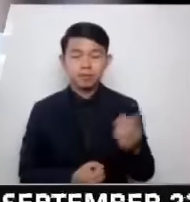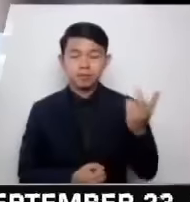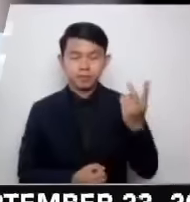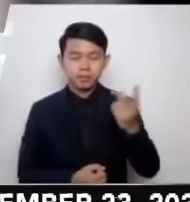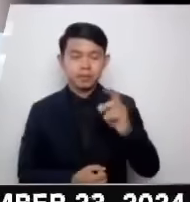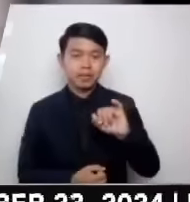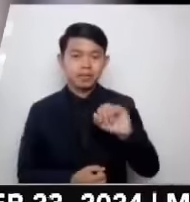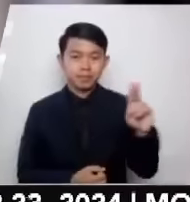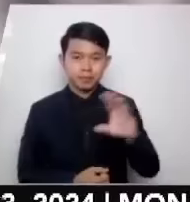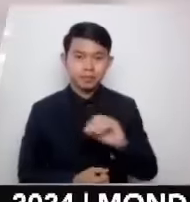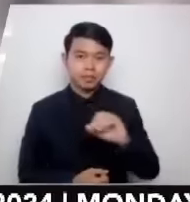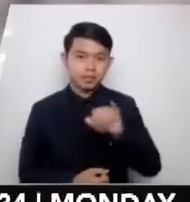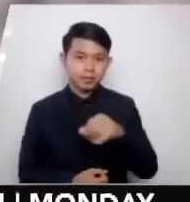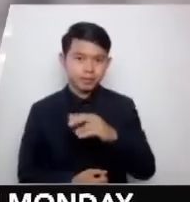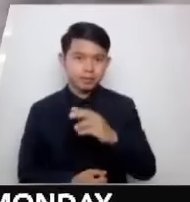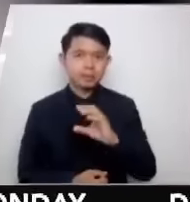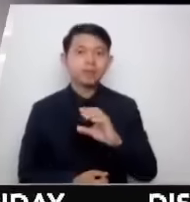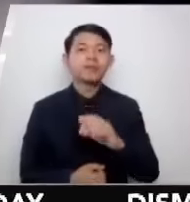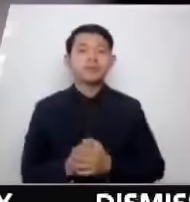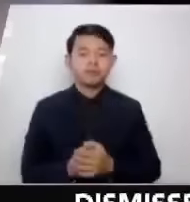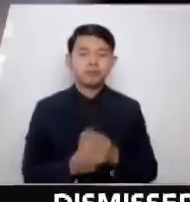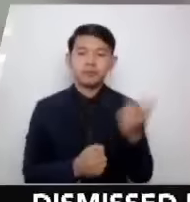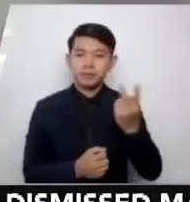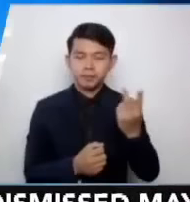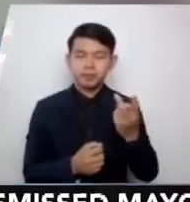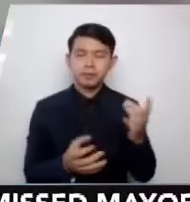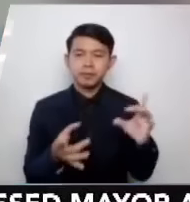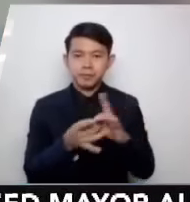IU na Palette.